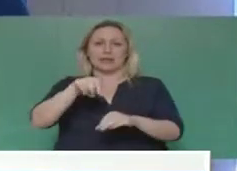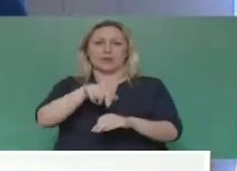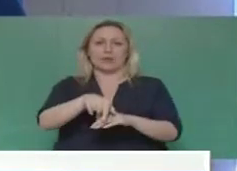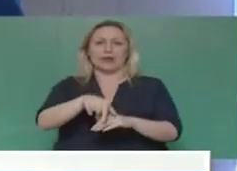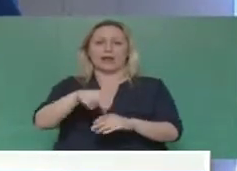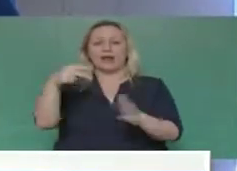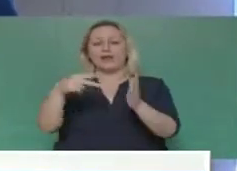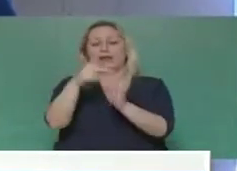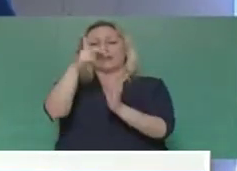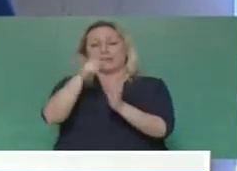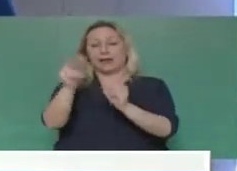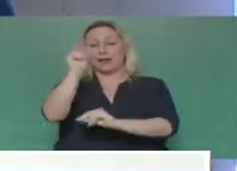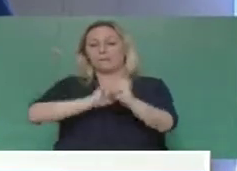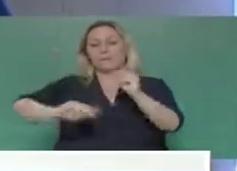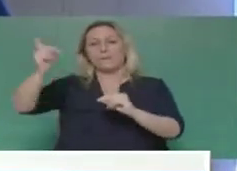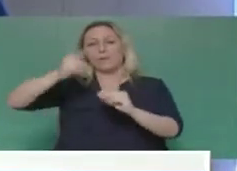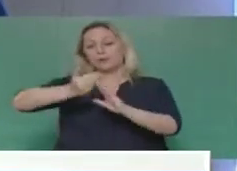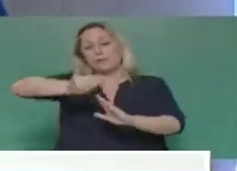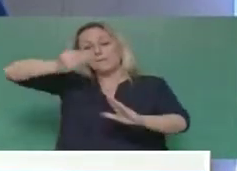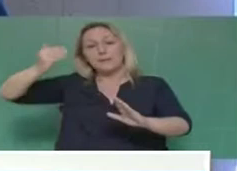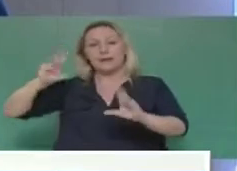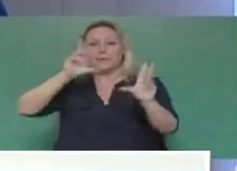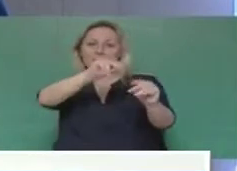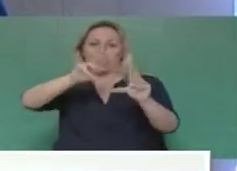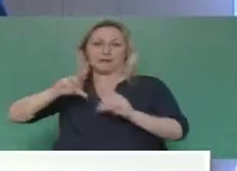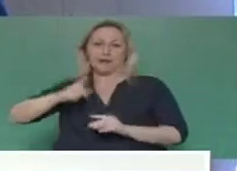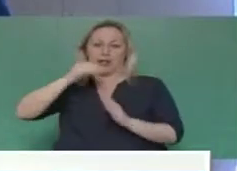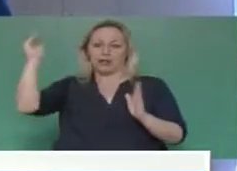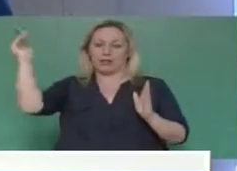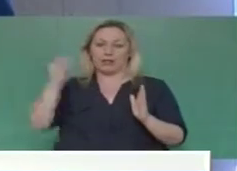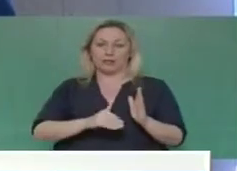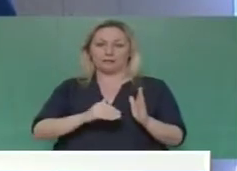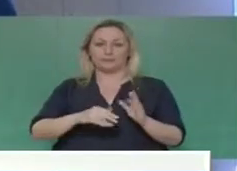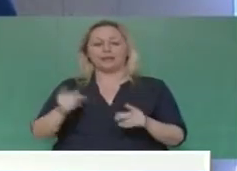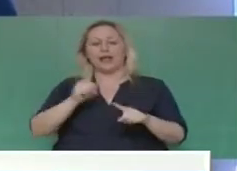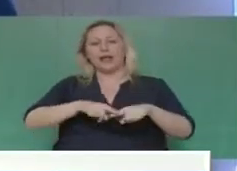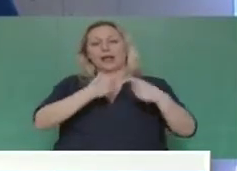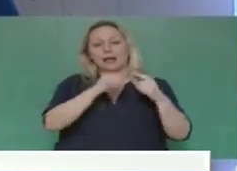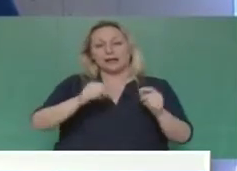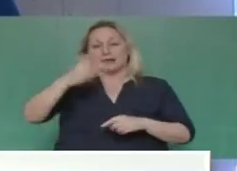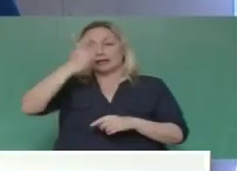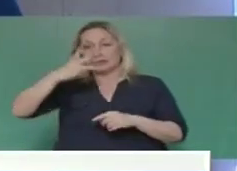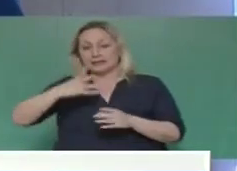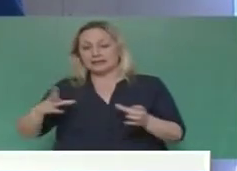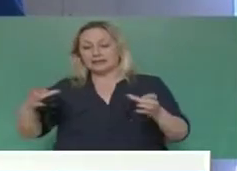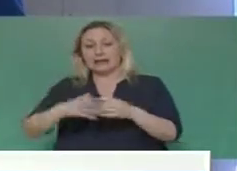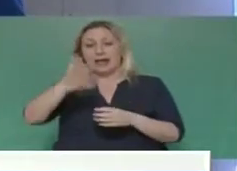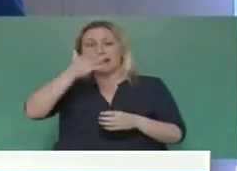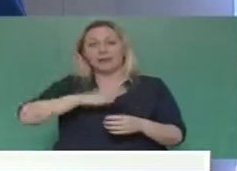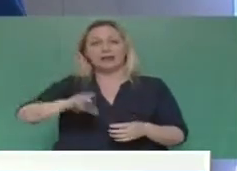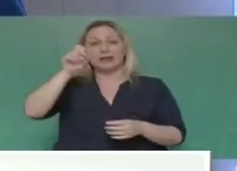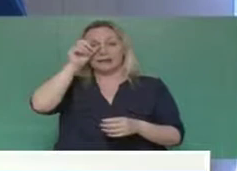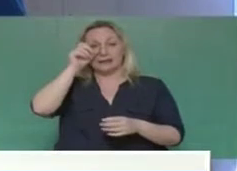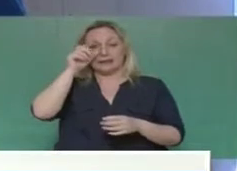του 2010 εκλογικά ποσοστά του. Σκοπός της κυβέρνησης ΣΥΡΙΖΑ-ΑΝΕΛ είναι να έχει τις τοπικές αρχές